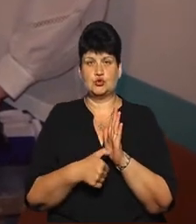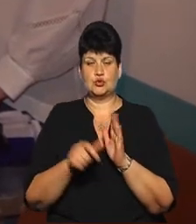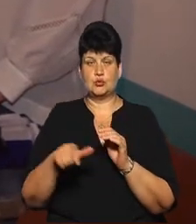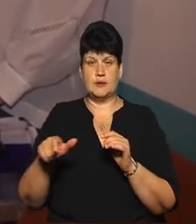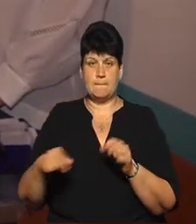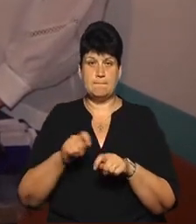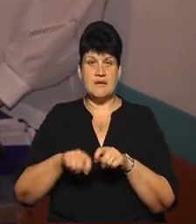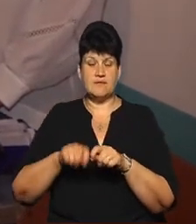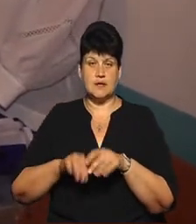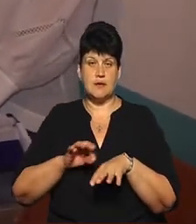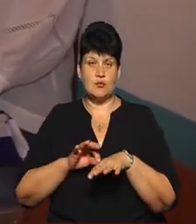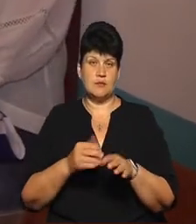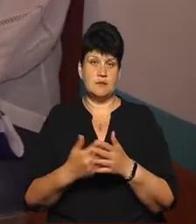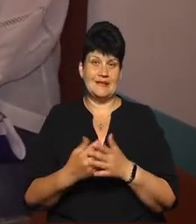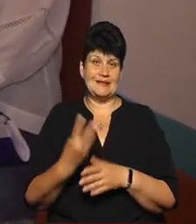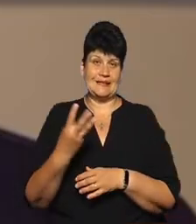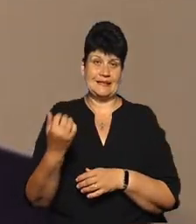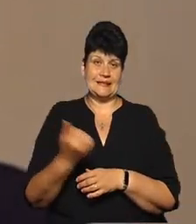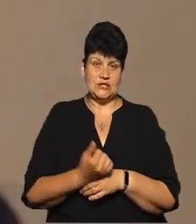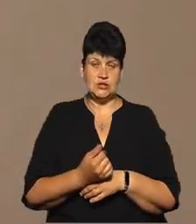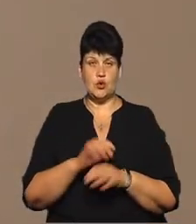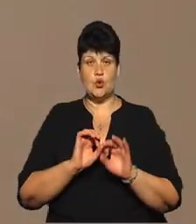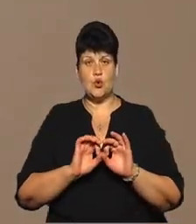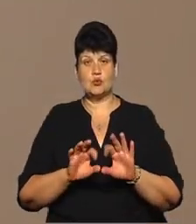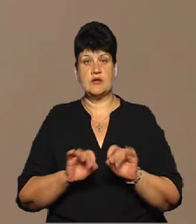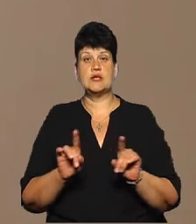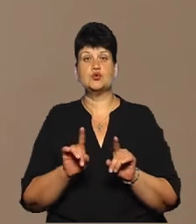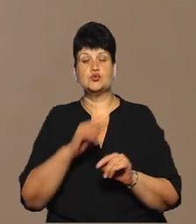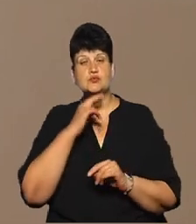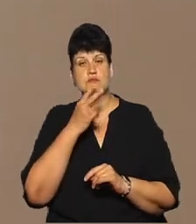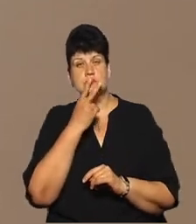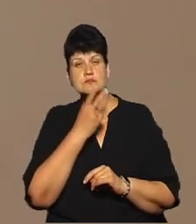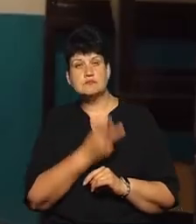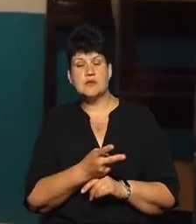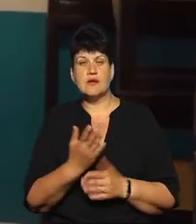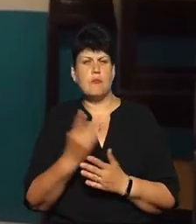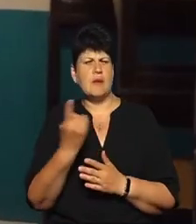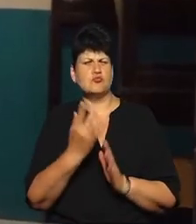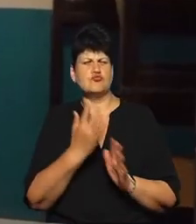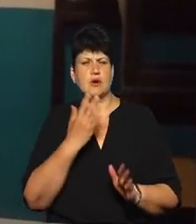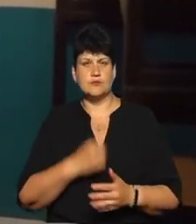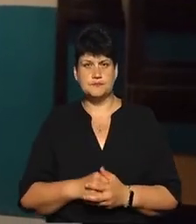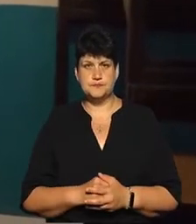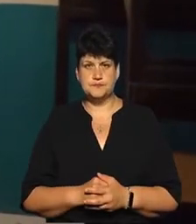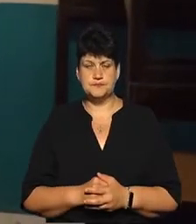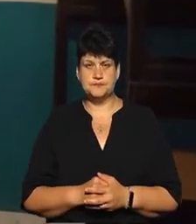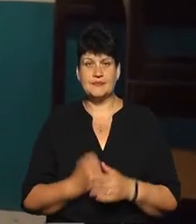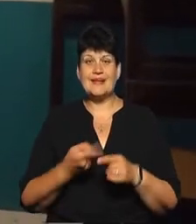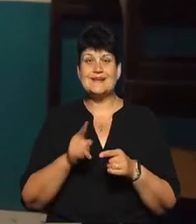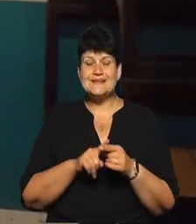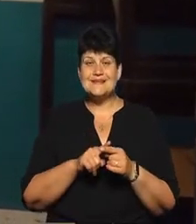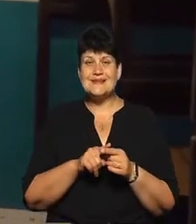рятувальники проводять приблизно 3 тижні. Розповіли, на що звертають увагу у першу чергу. Це виходи